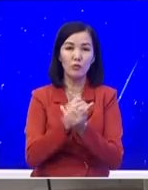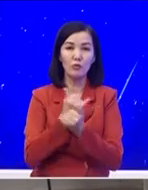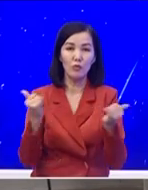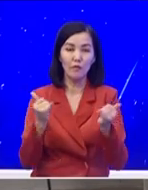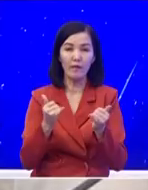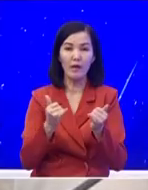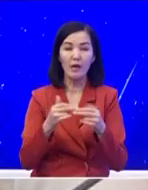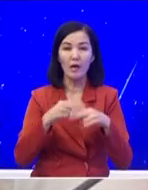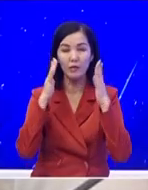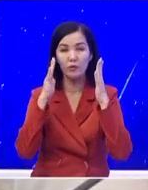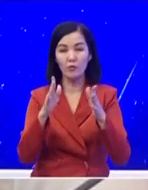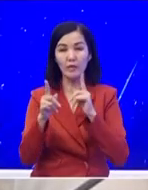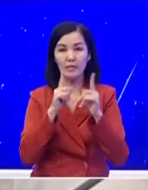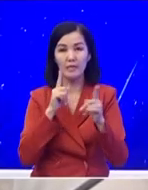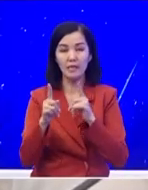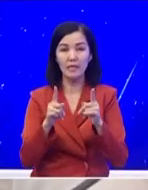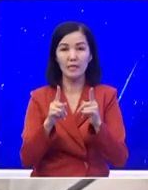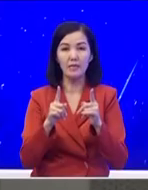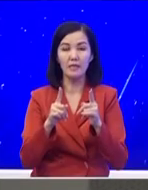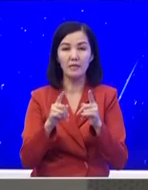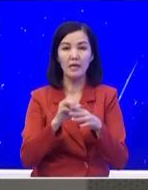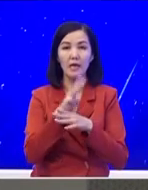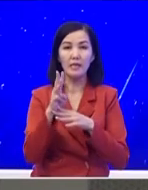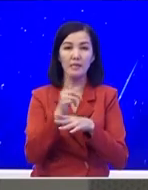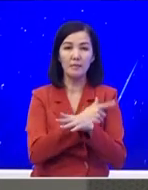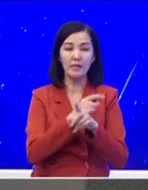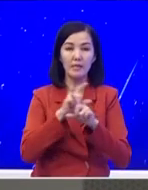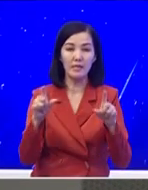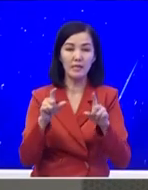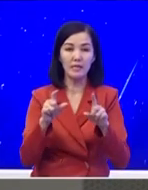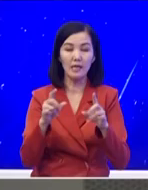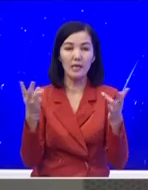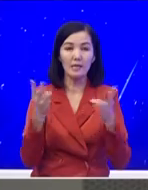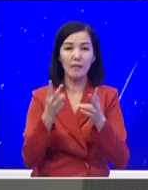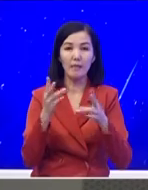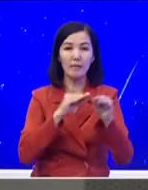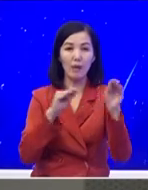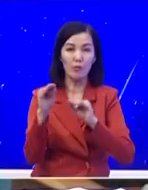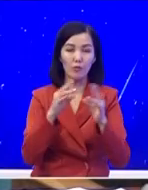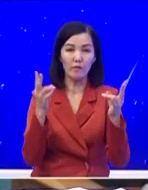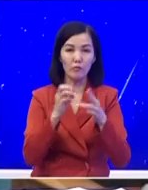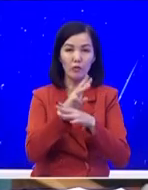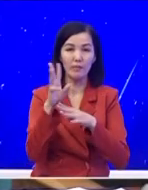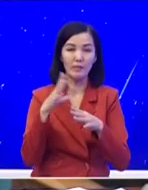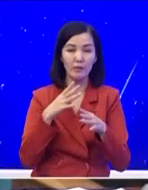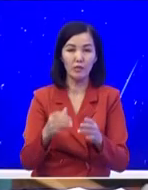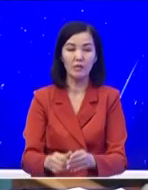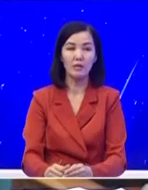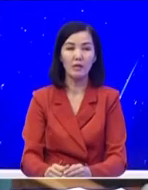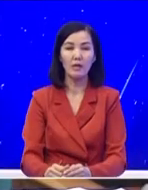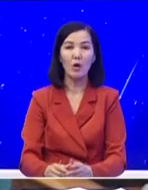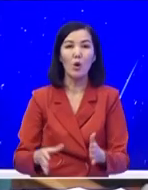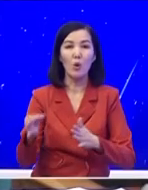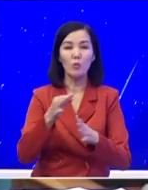Особый акцент на заседании сделан и касательно оснащения медицинских организаций необходимым оборудованием. С резерва области